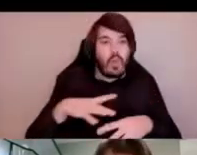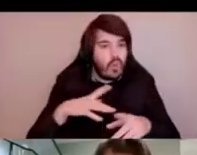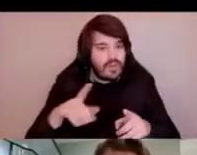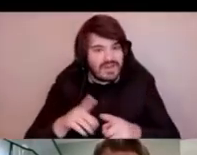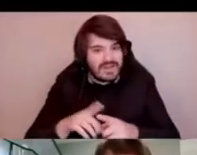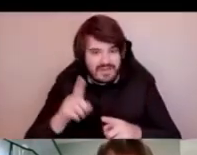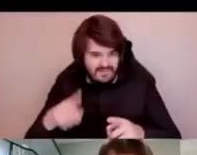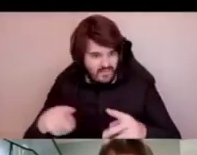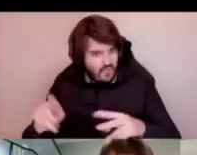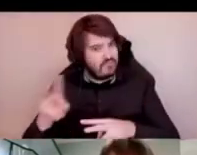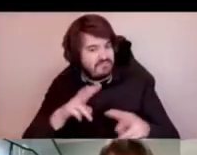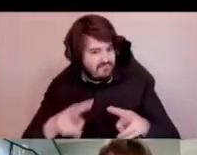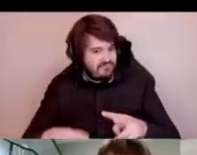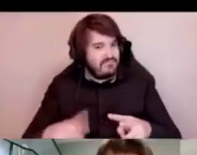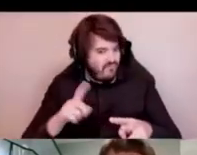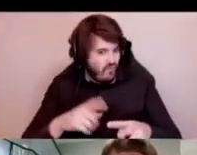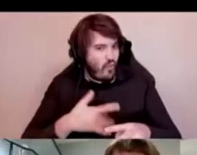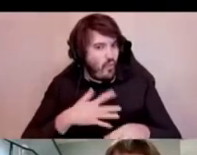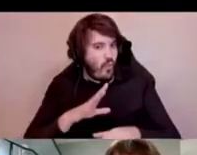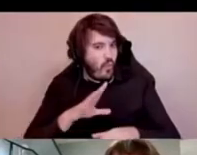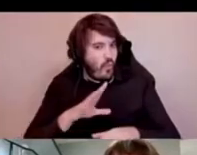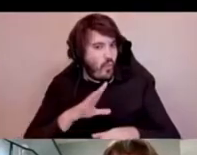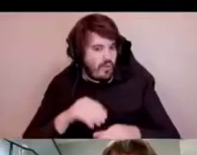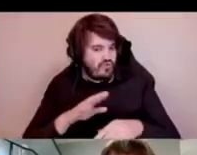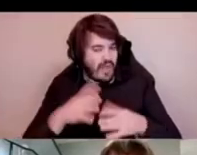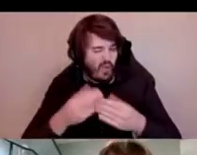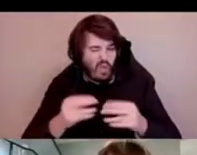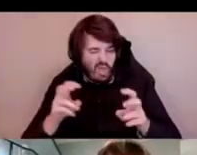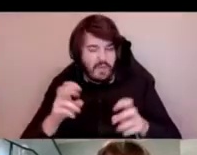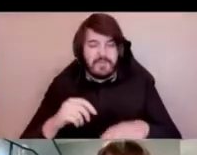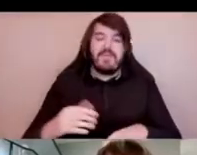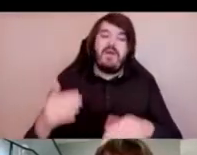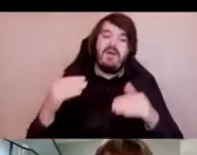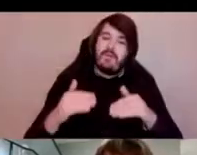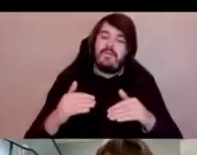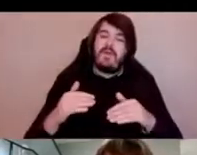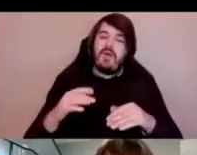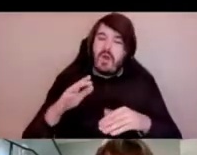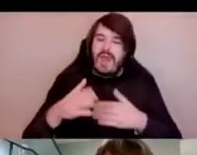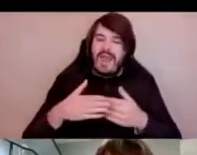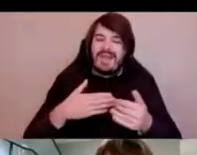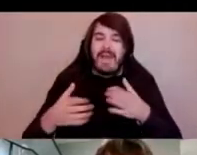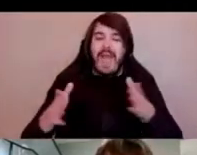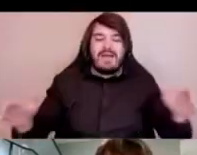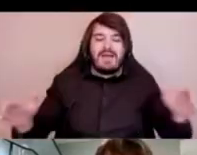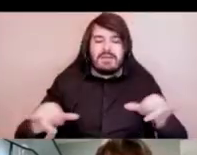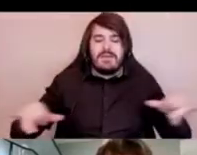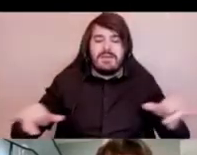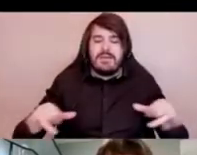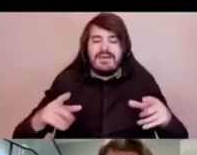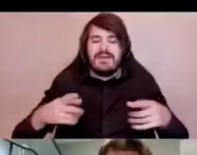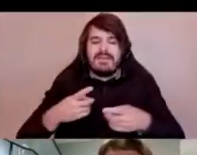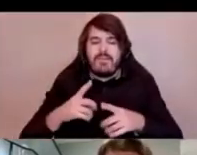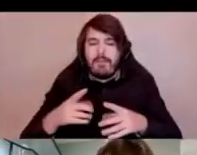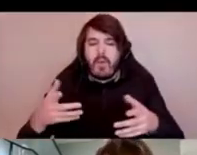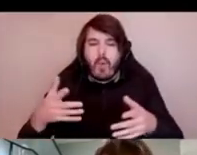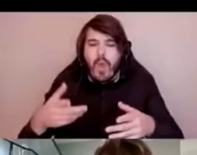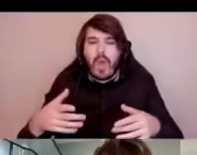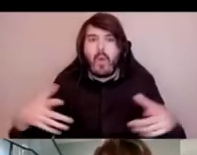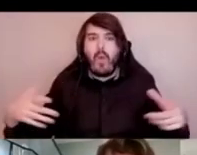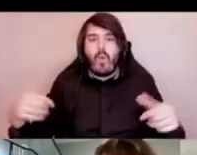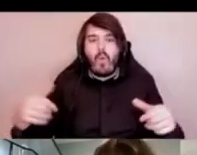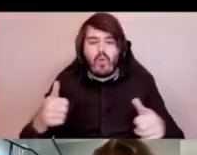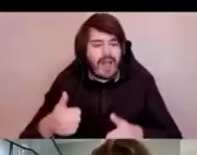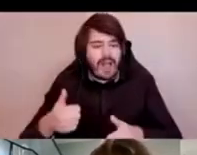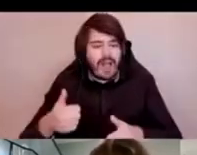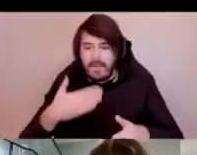terrain. Donc, ça, c'est à considérer. Ensuite, on va parler de l'espace disponible chez nous et quels sont les meilleurs sites,